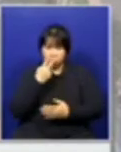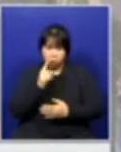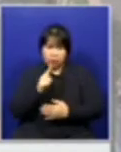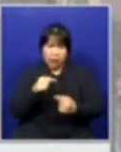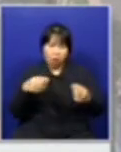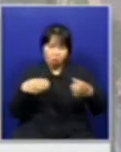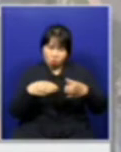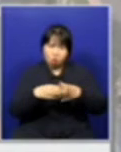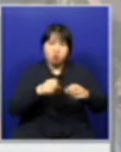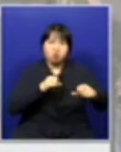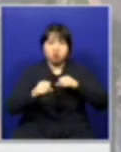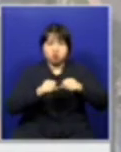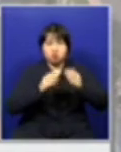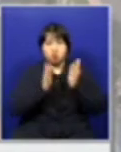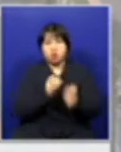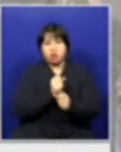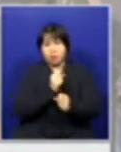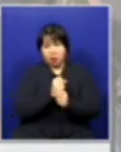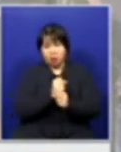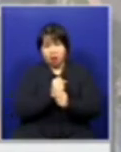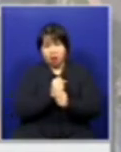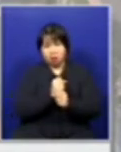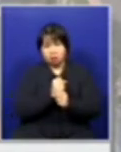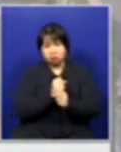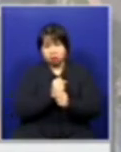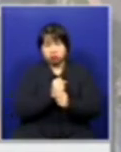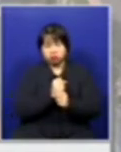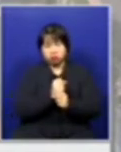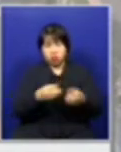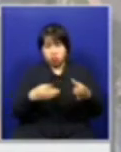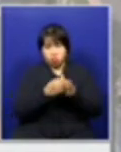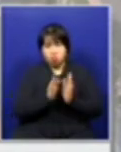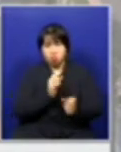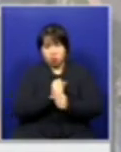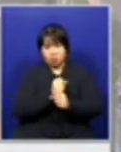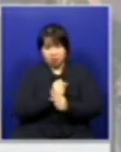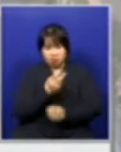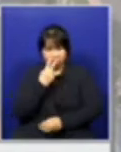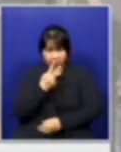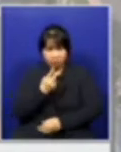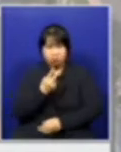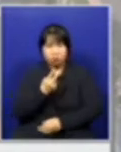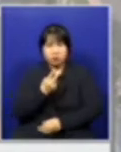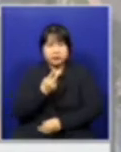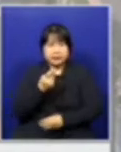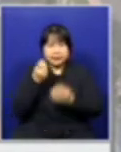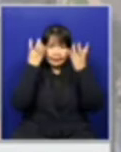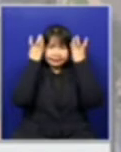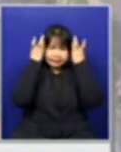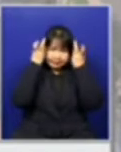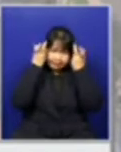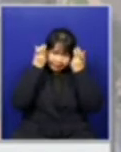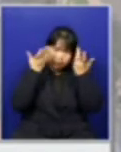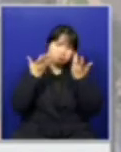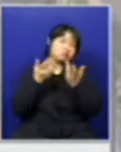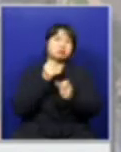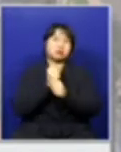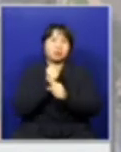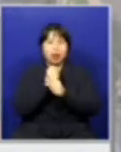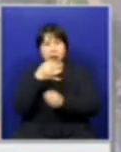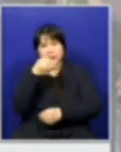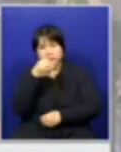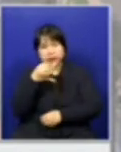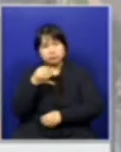ทำมาหากินวัยที่จะต้องสร้างเนื้อสร้างตัวเห็นไหมคะพระท่านประธานมันเกิดจากความเครียดเกิดจากการทำมาหากินไม่